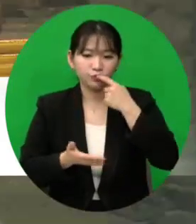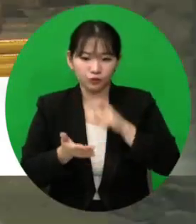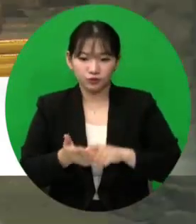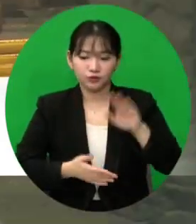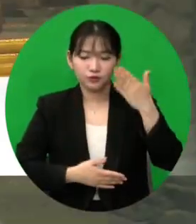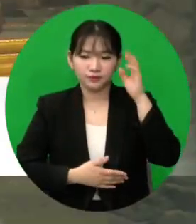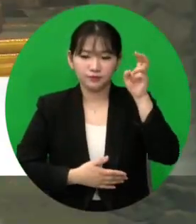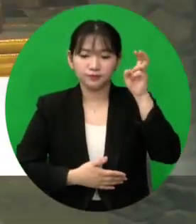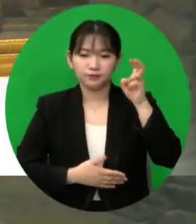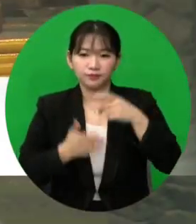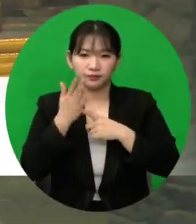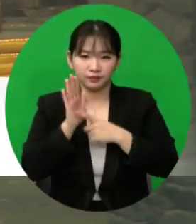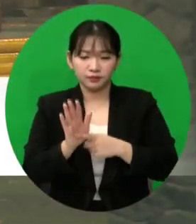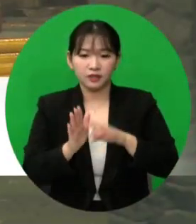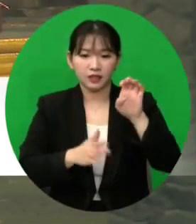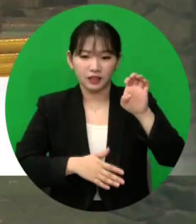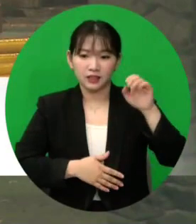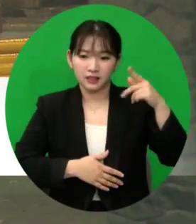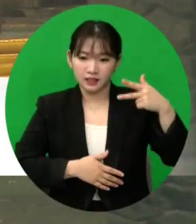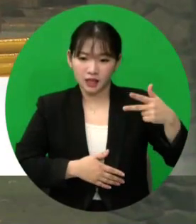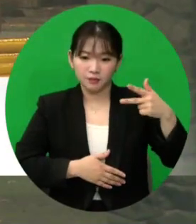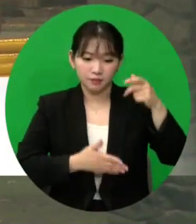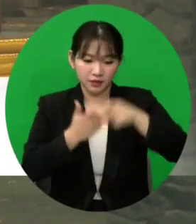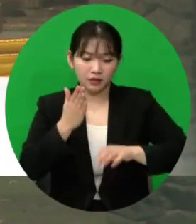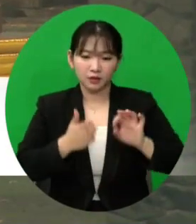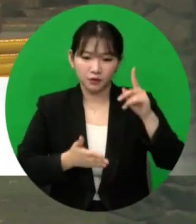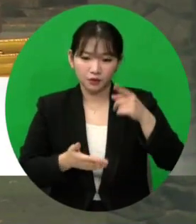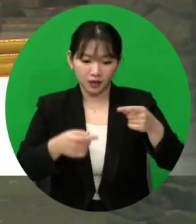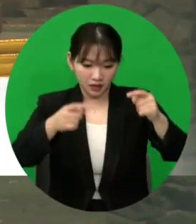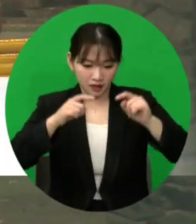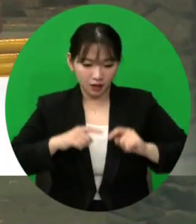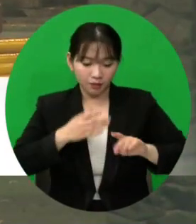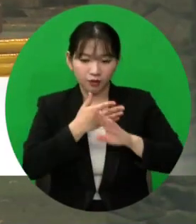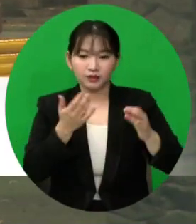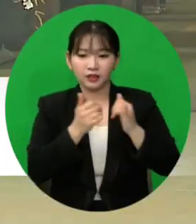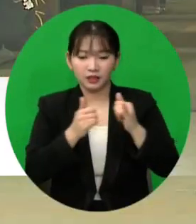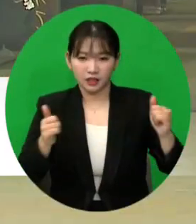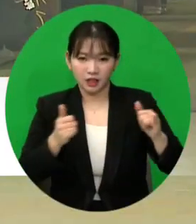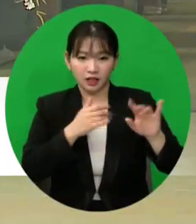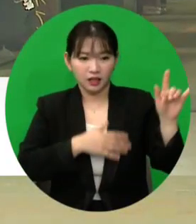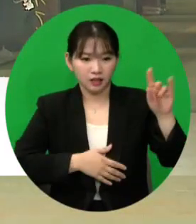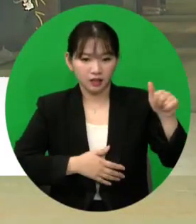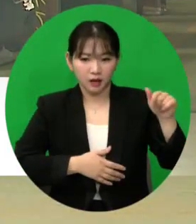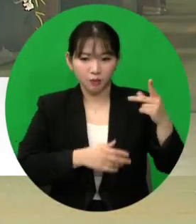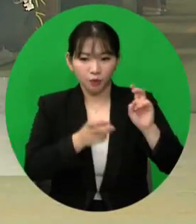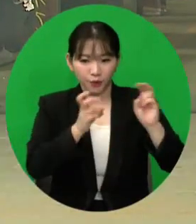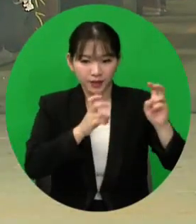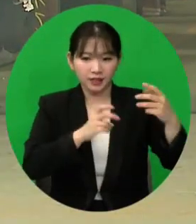전망했습니다. E7 비자로 들어온 외국인 인력은 현대삼호 중공업